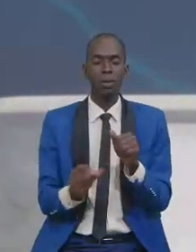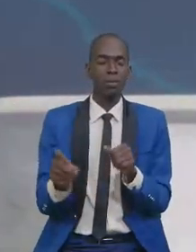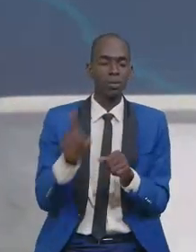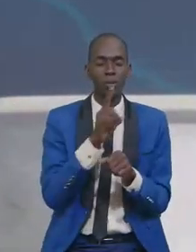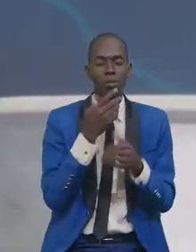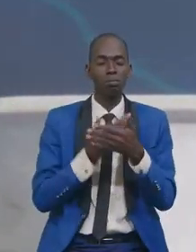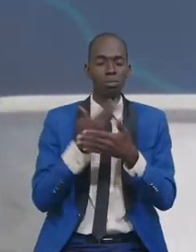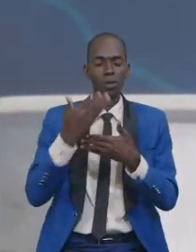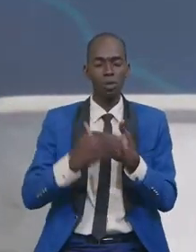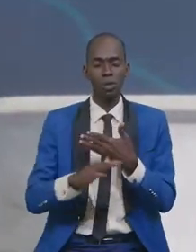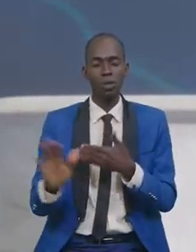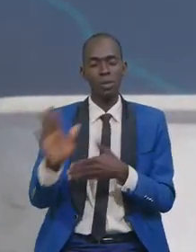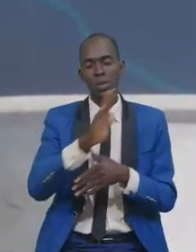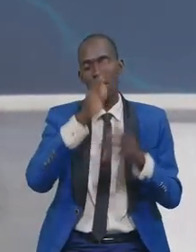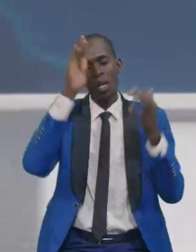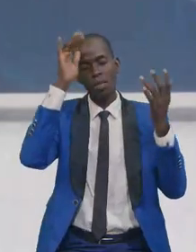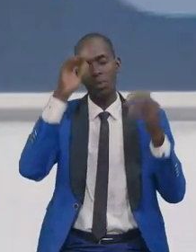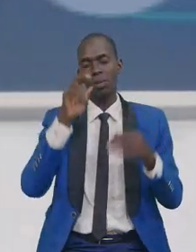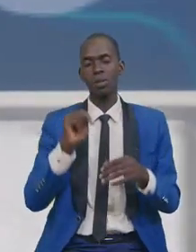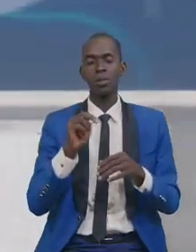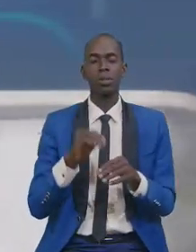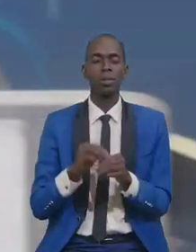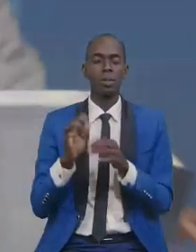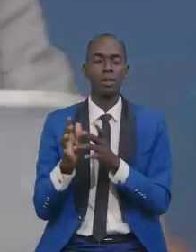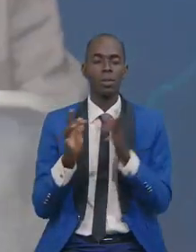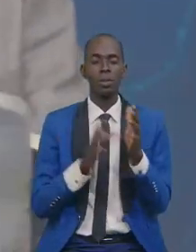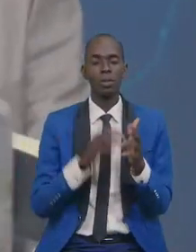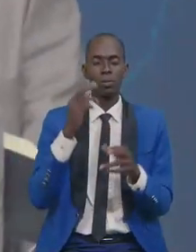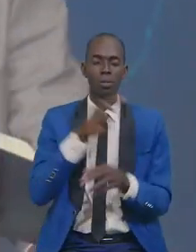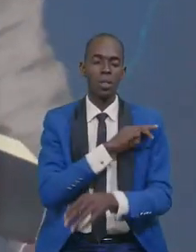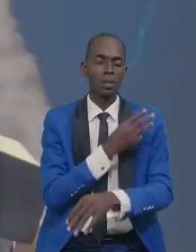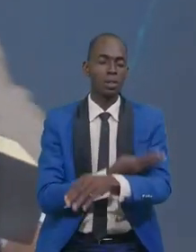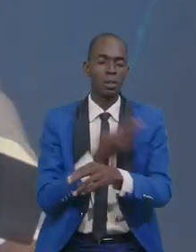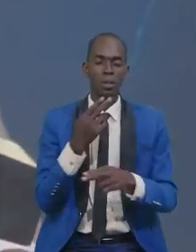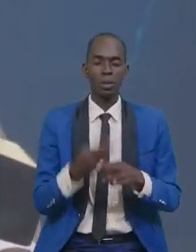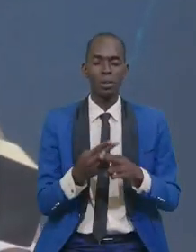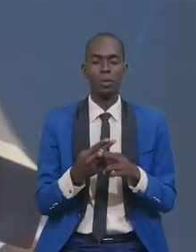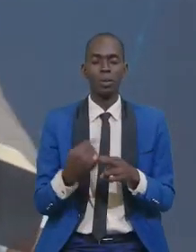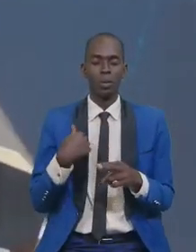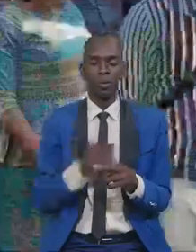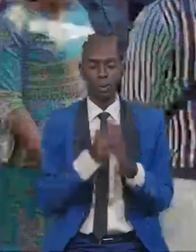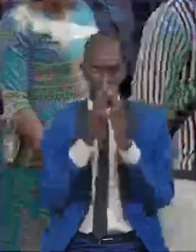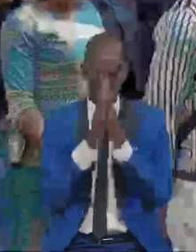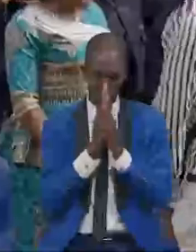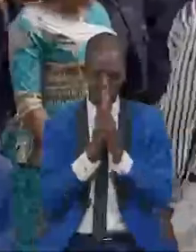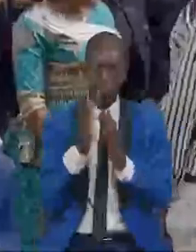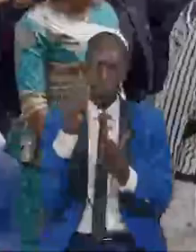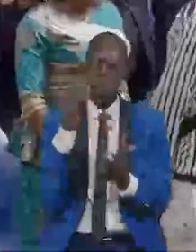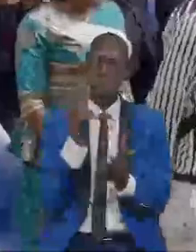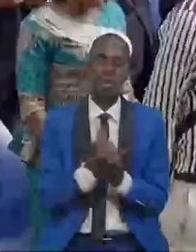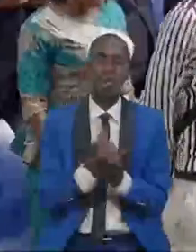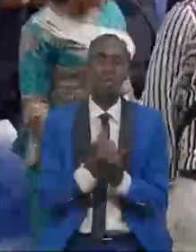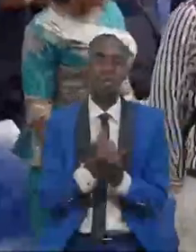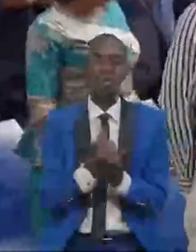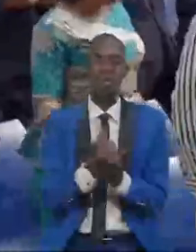chacun. Au-delà de ses attentes, au nom puissant de Jésus, nous